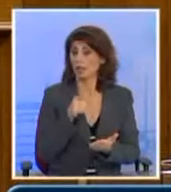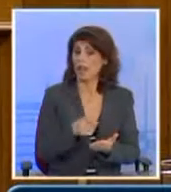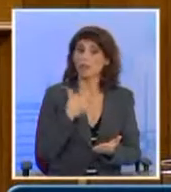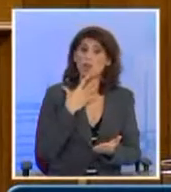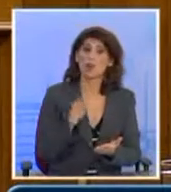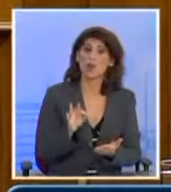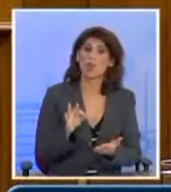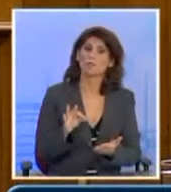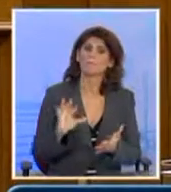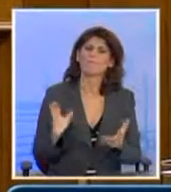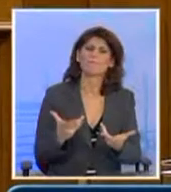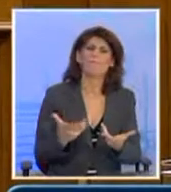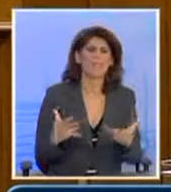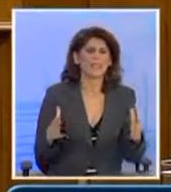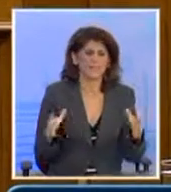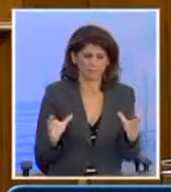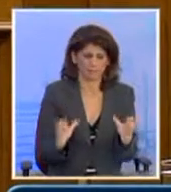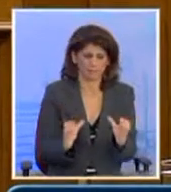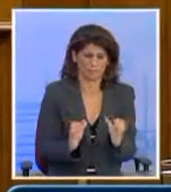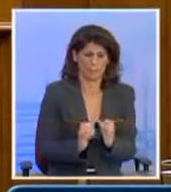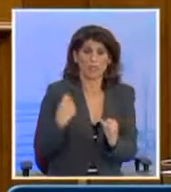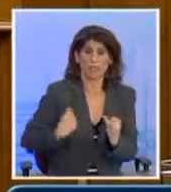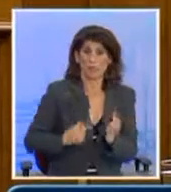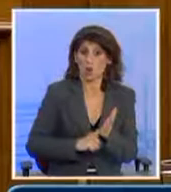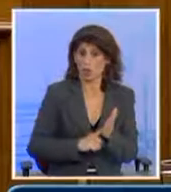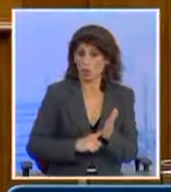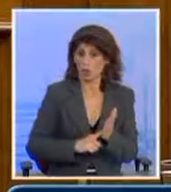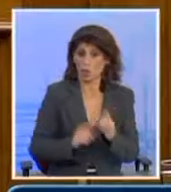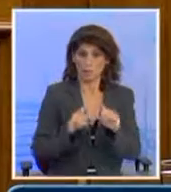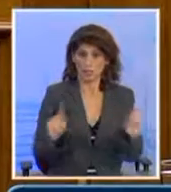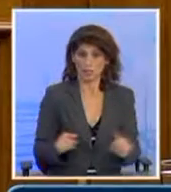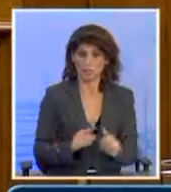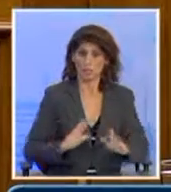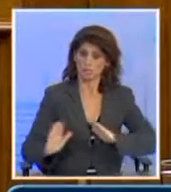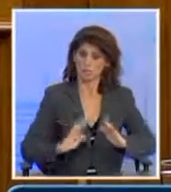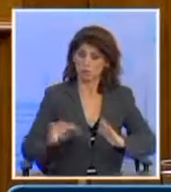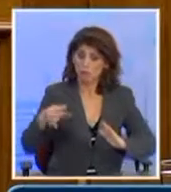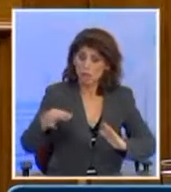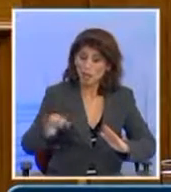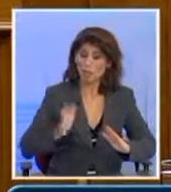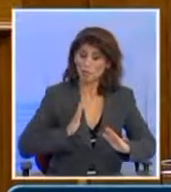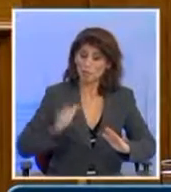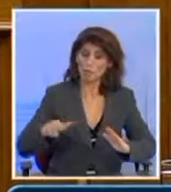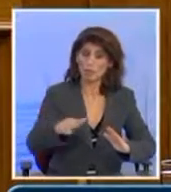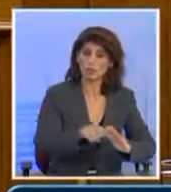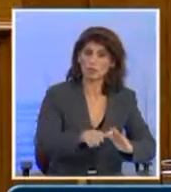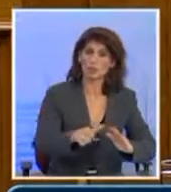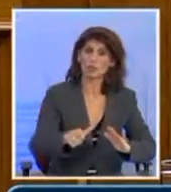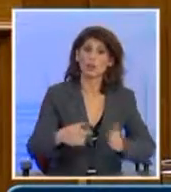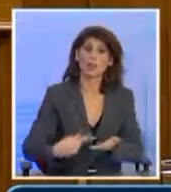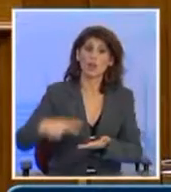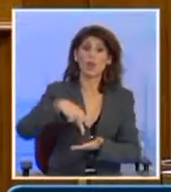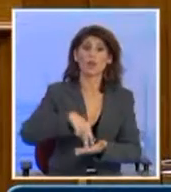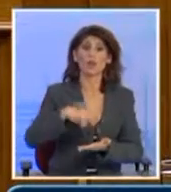διότι, παρά το ασφικτικό δημοσιονομικό πλαίσιο, προσπαθήσαμε να προφυλάξουμε τους πλέον αδύναμους συμπολίτες μας και να κρατήσουμε